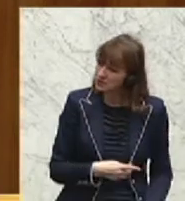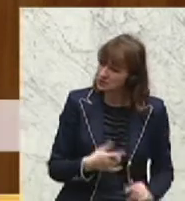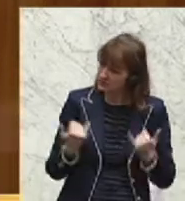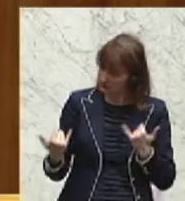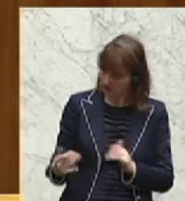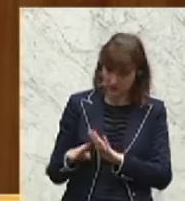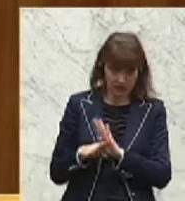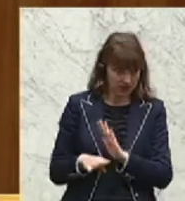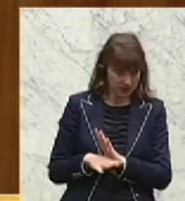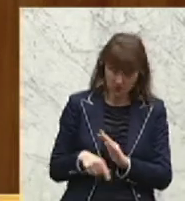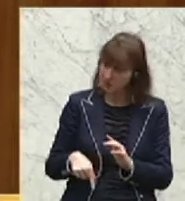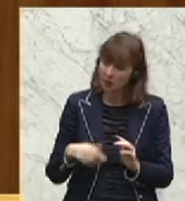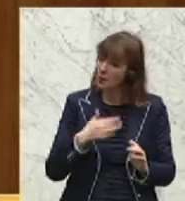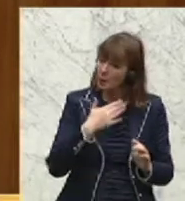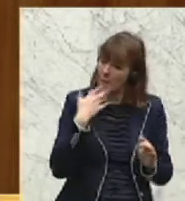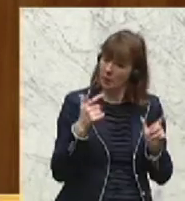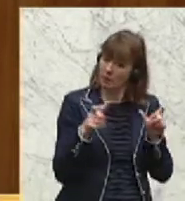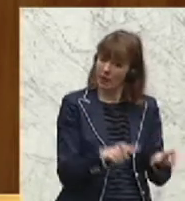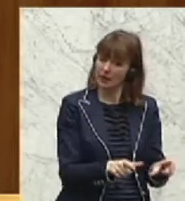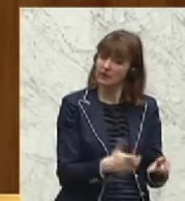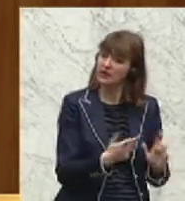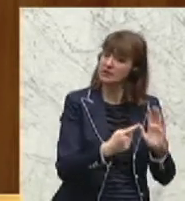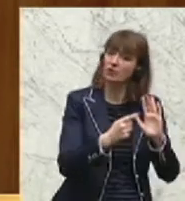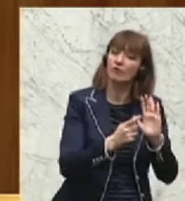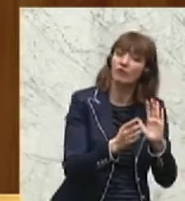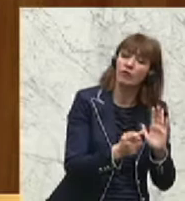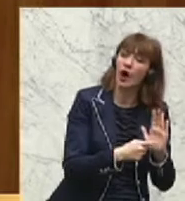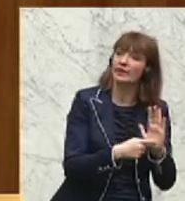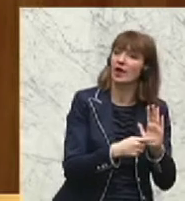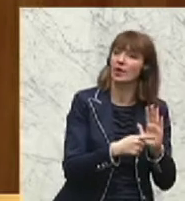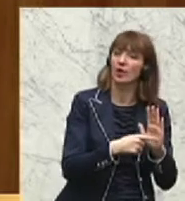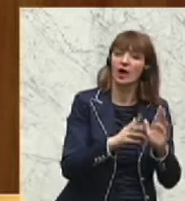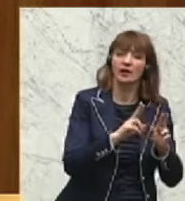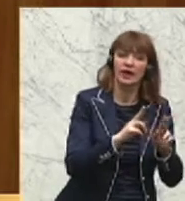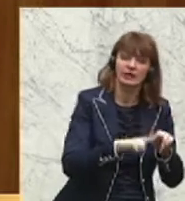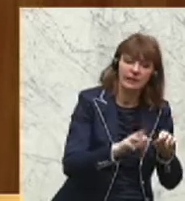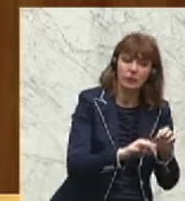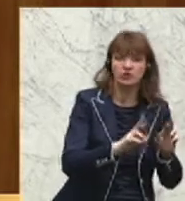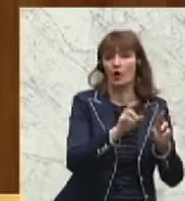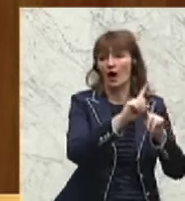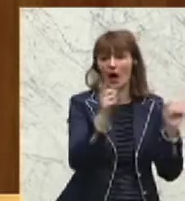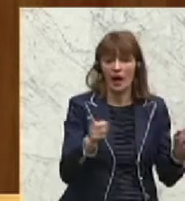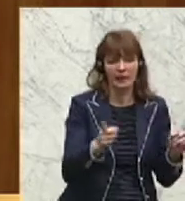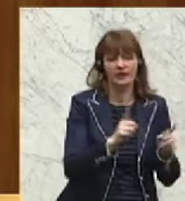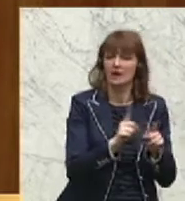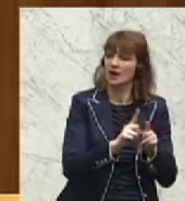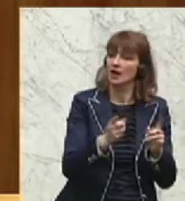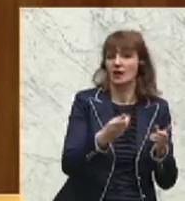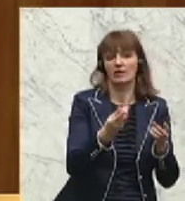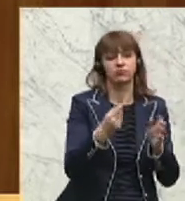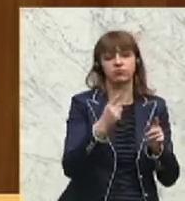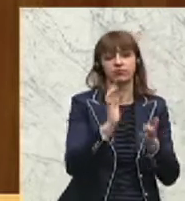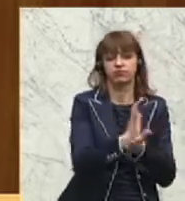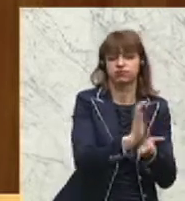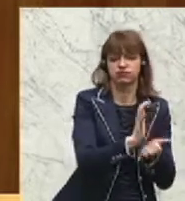Das jetzige Gesetz verhindert nicht, dass Forderungen des Landes Niederösterreich oder eines anderen Bundeslandes verflüssigt werden, also wenn man so will,